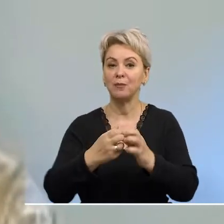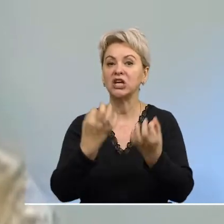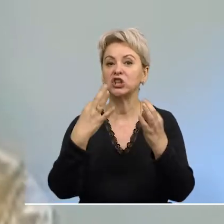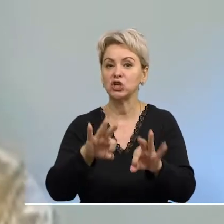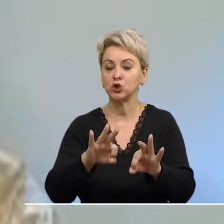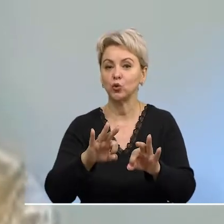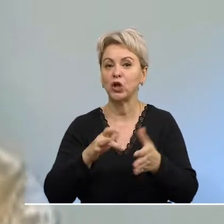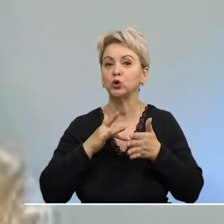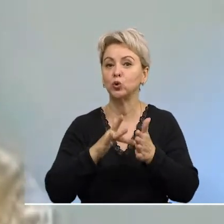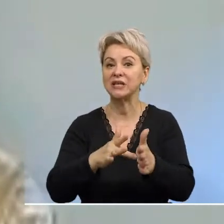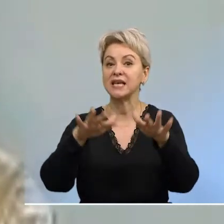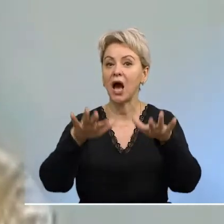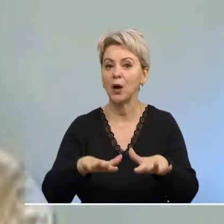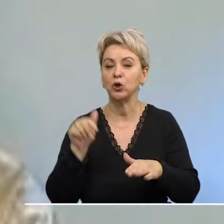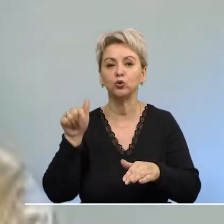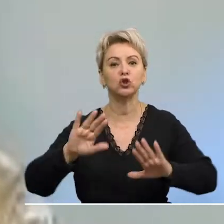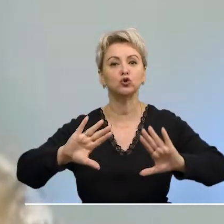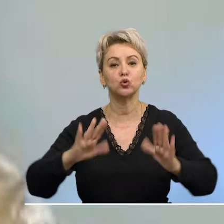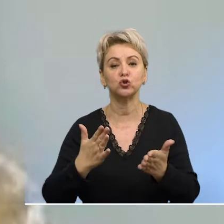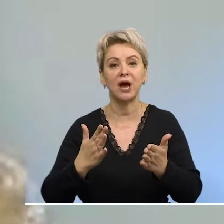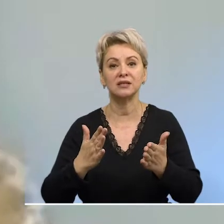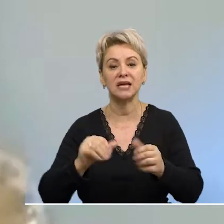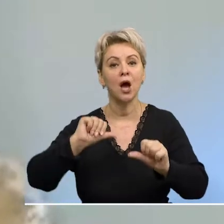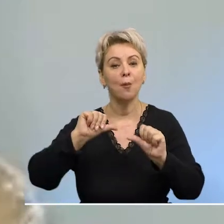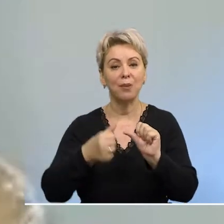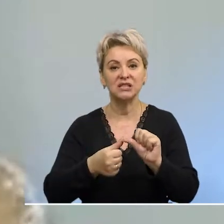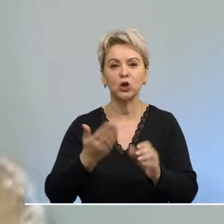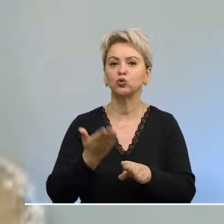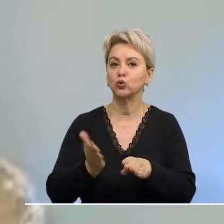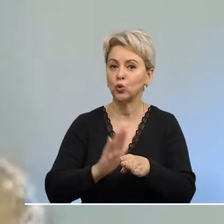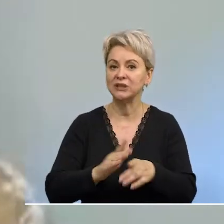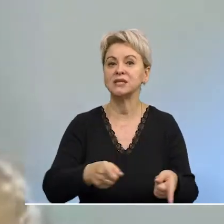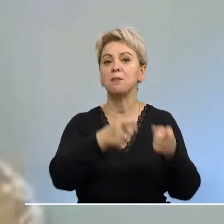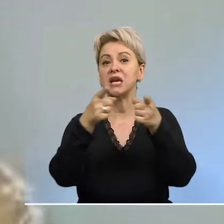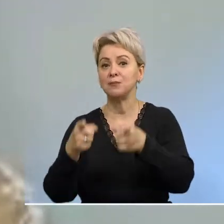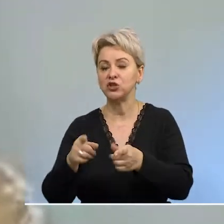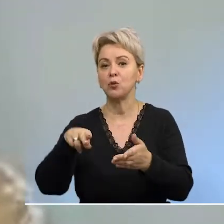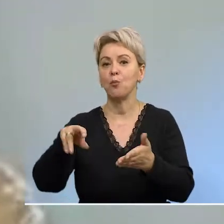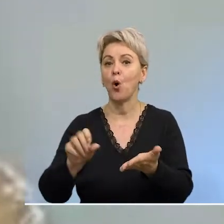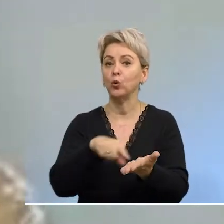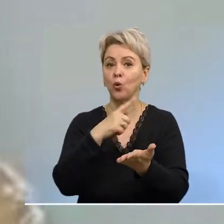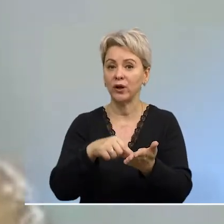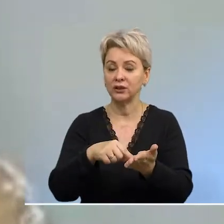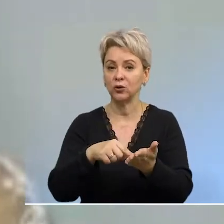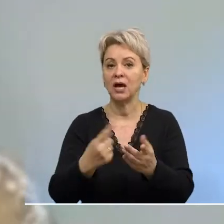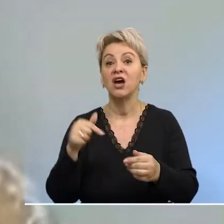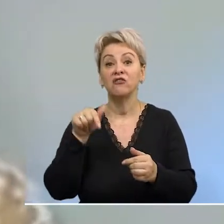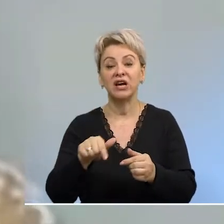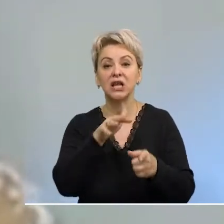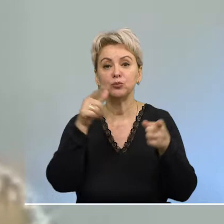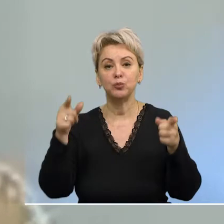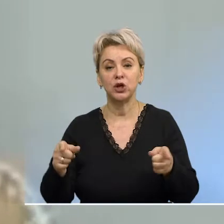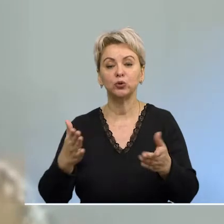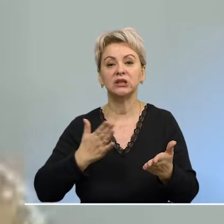проблема доступности туристических объектов. У них случаются постоянные трудности с перемещением по городу. В этот